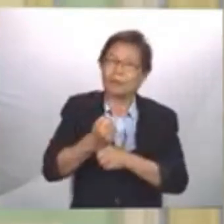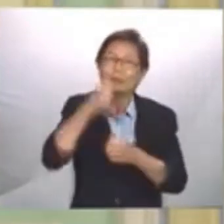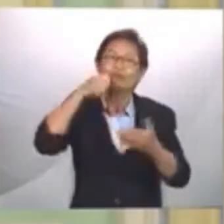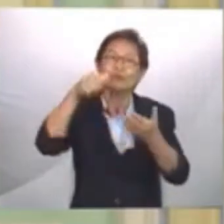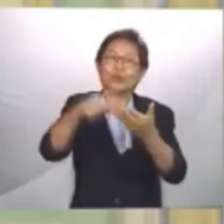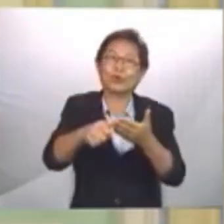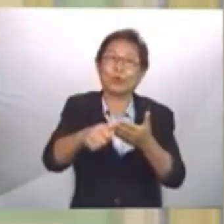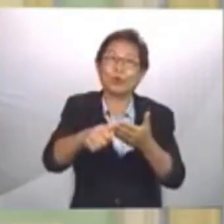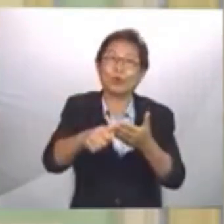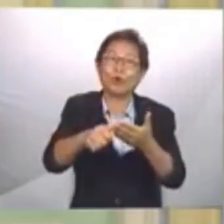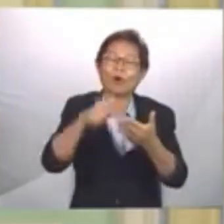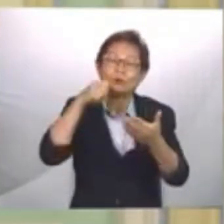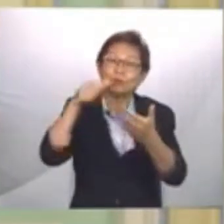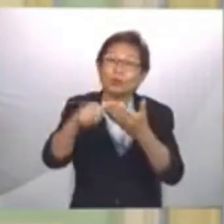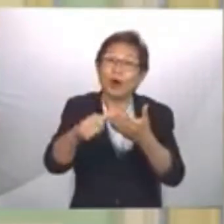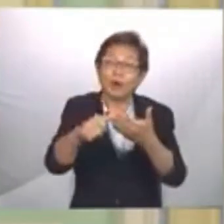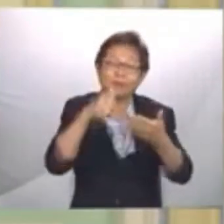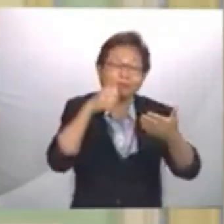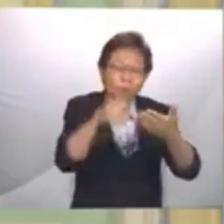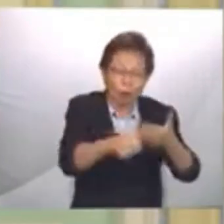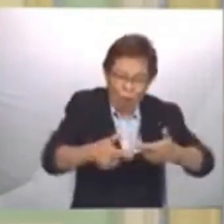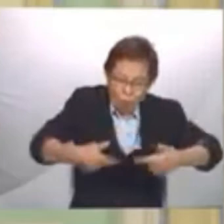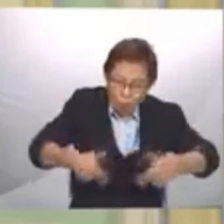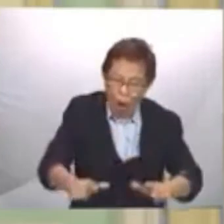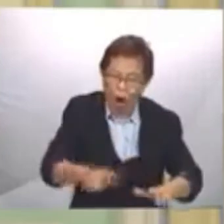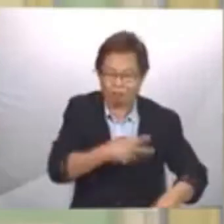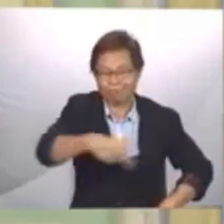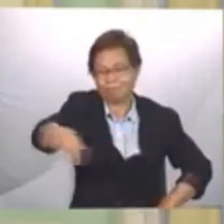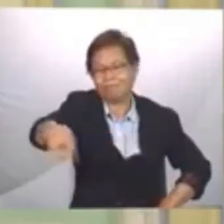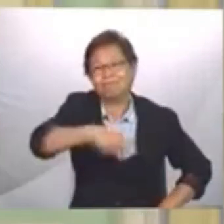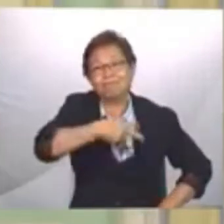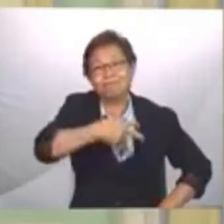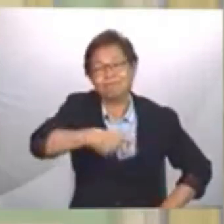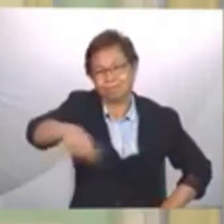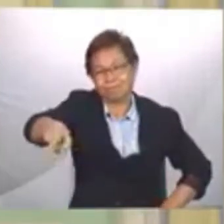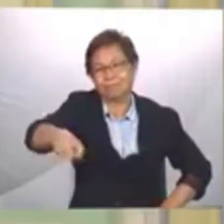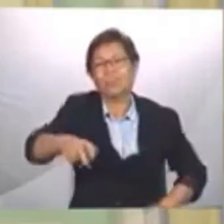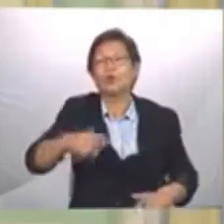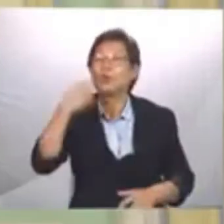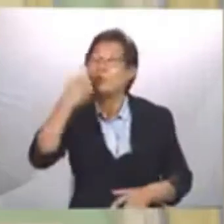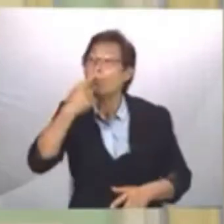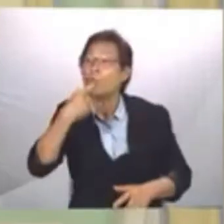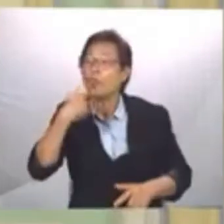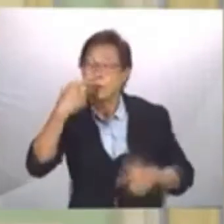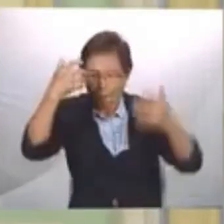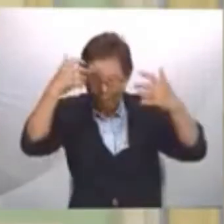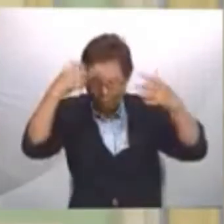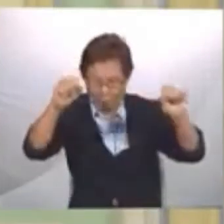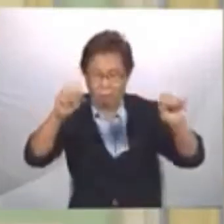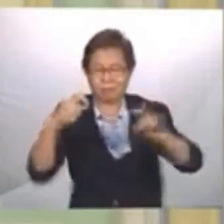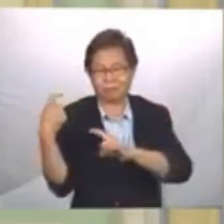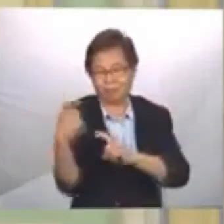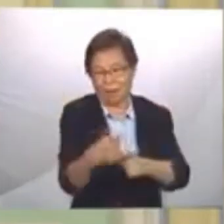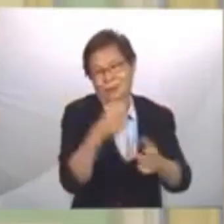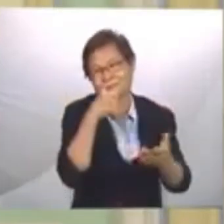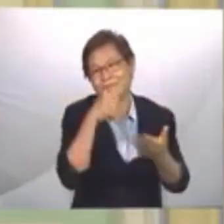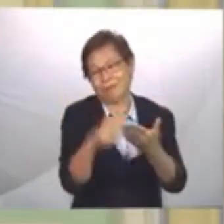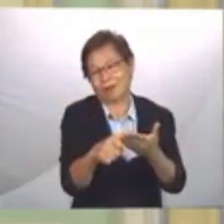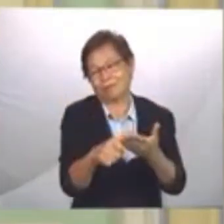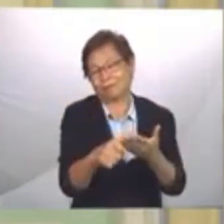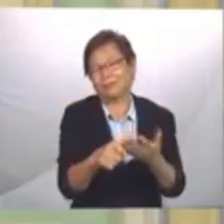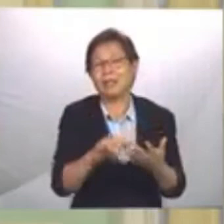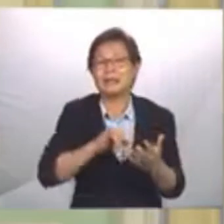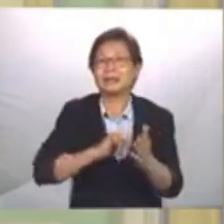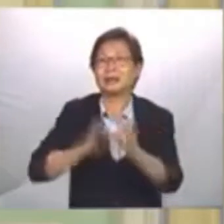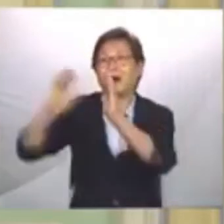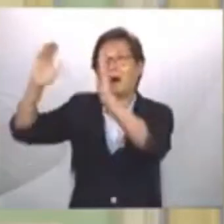surat kebenaran perjalanan melalui majikan-majikan mereka. Dan saya